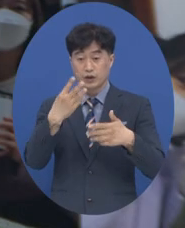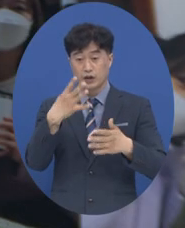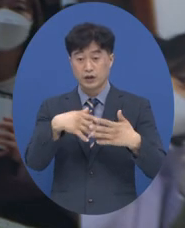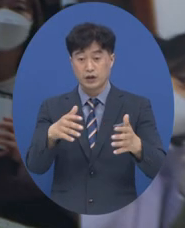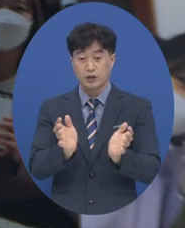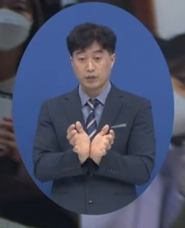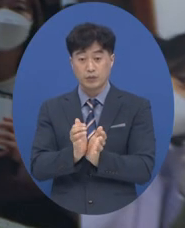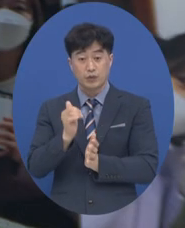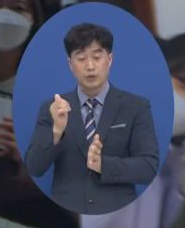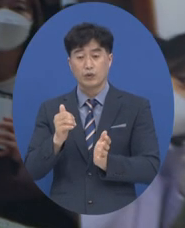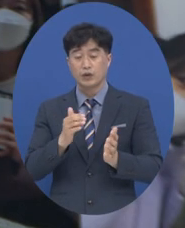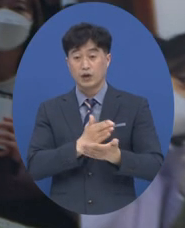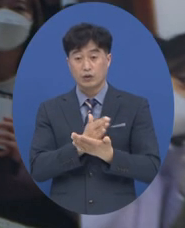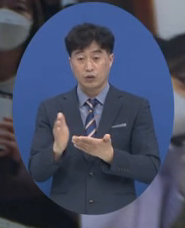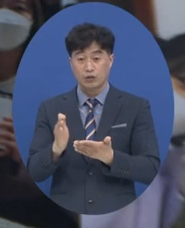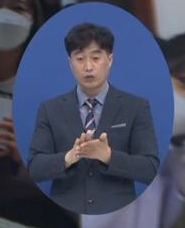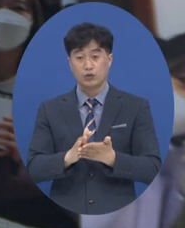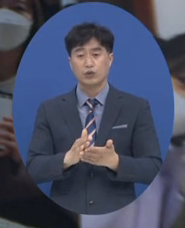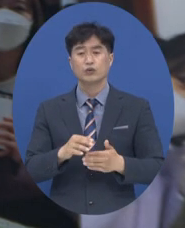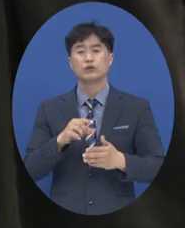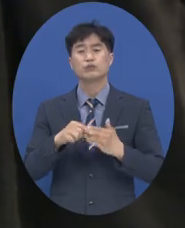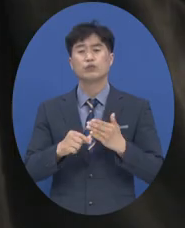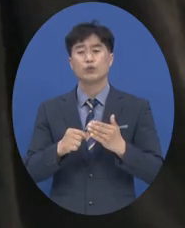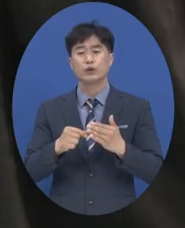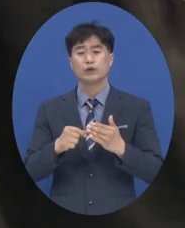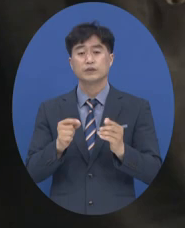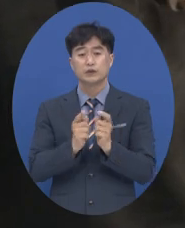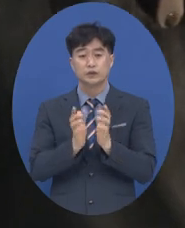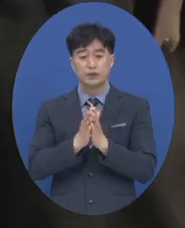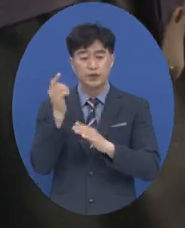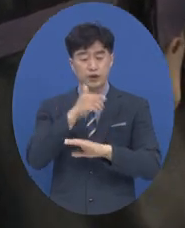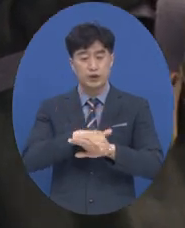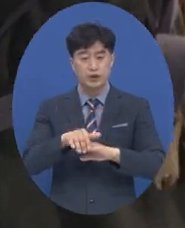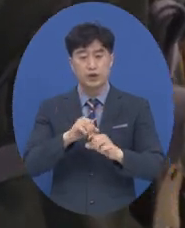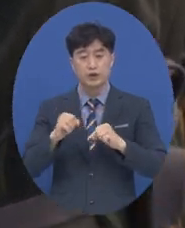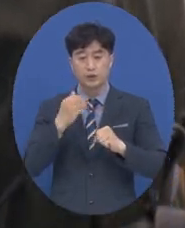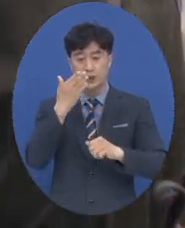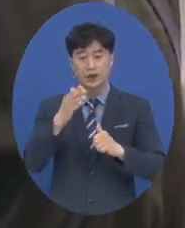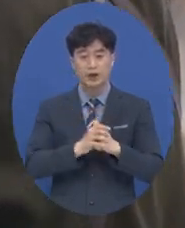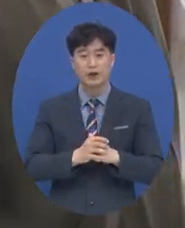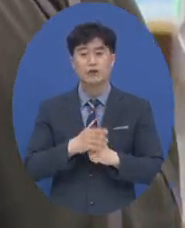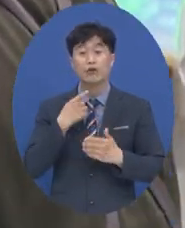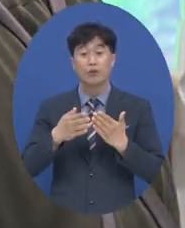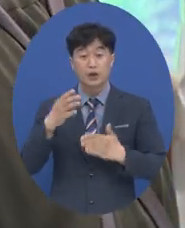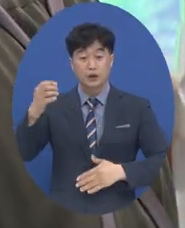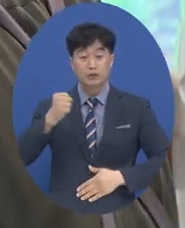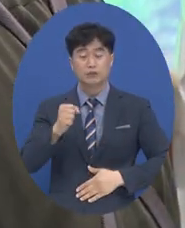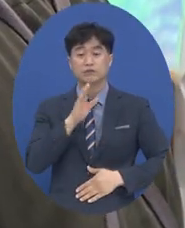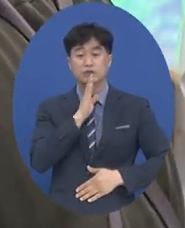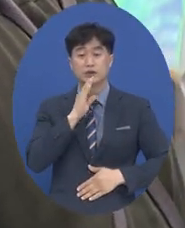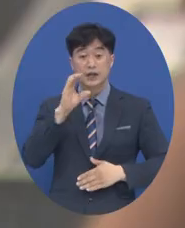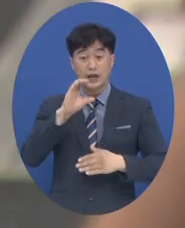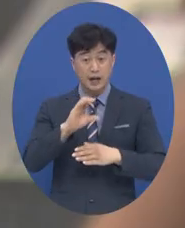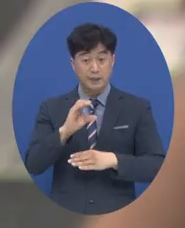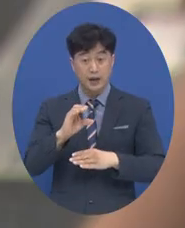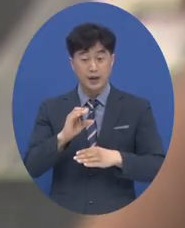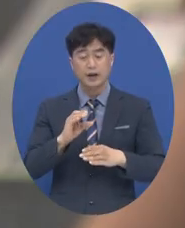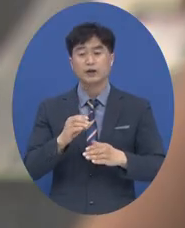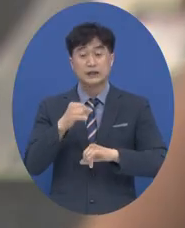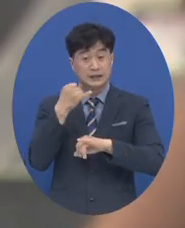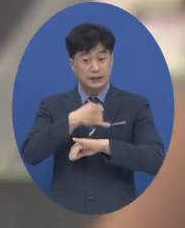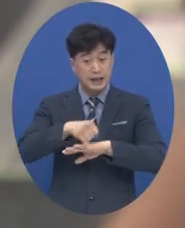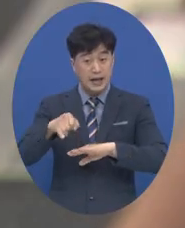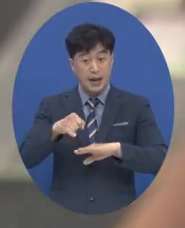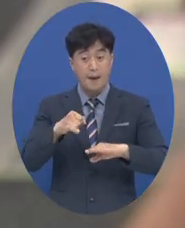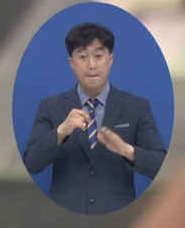운영해 볼 수 있는 청년 공간입니다 청년 공간에서의 경험을 살려 실제 까페나 디자인 마케팅 분야 취업으로